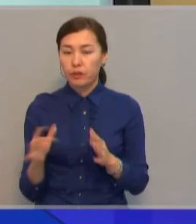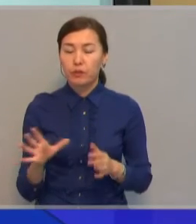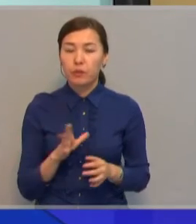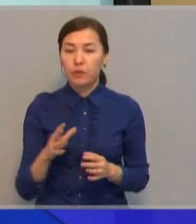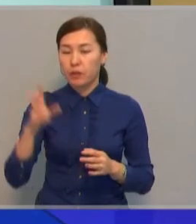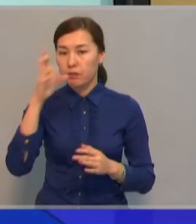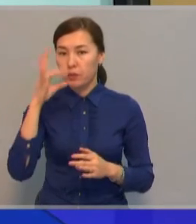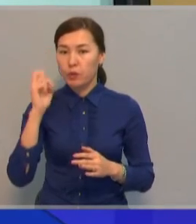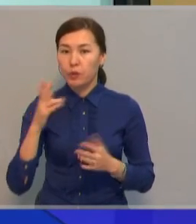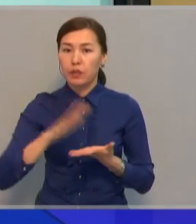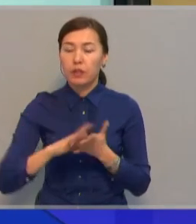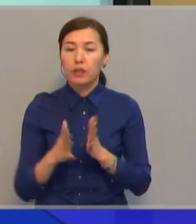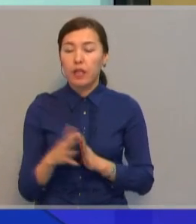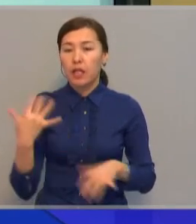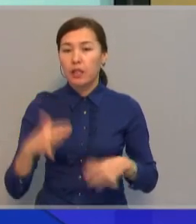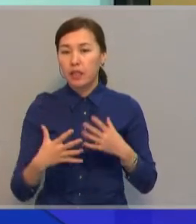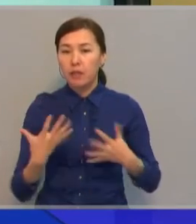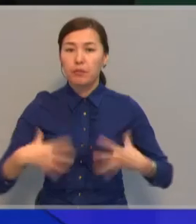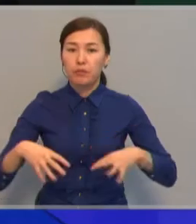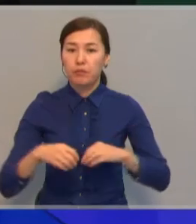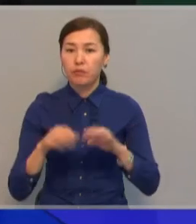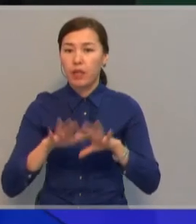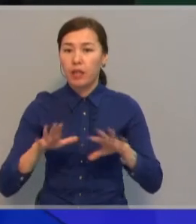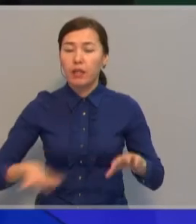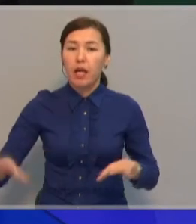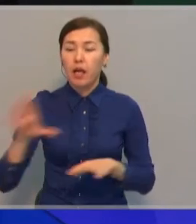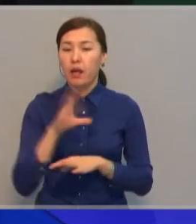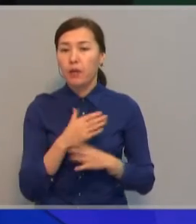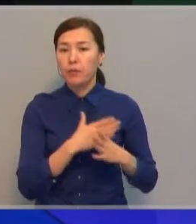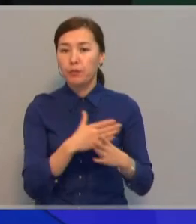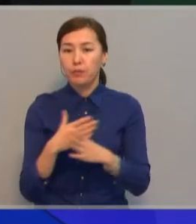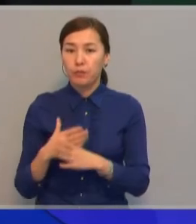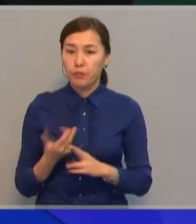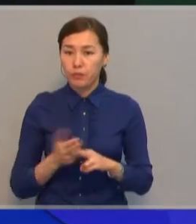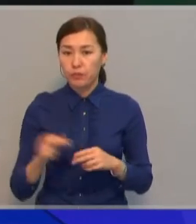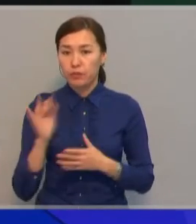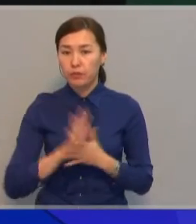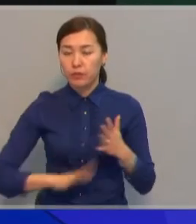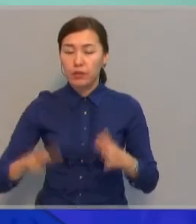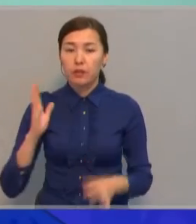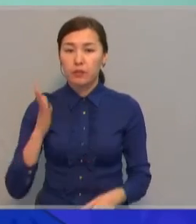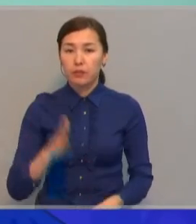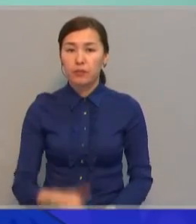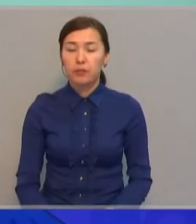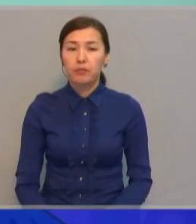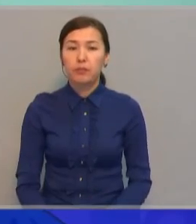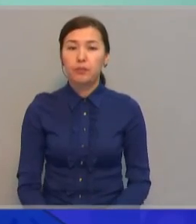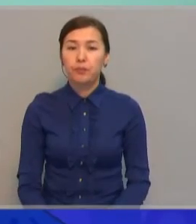отыр. Елдегі әлеуметтік жағдайы төмен, аз қамтамасыз етілген отбасыларға көмек қолын созуды жалғастырмақ ниетте.